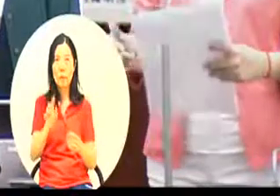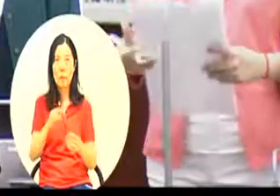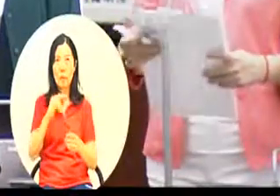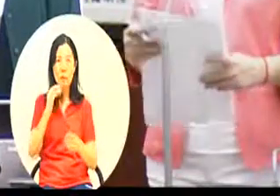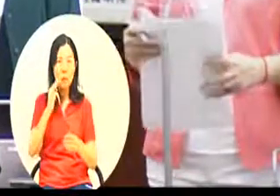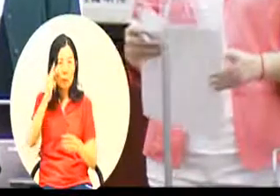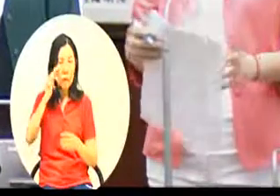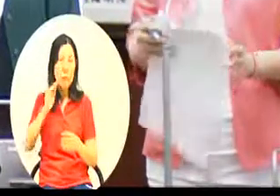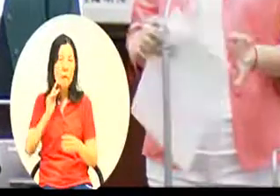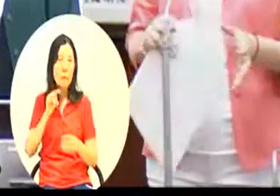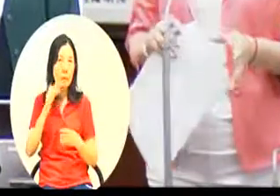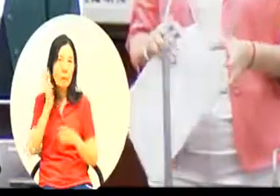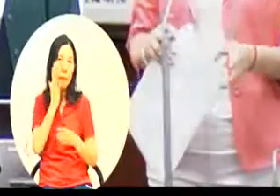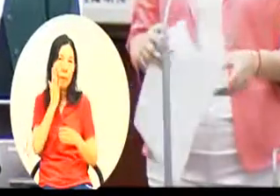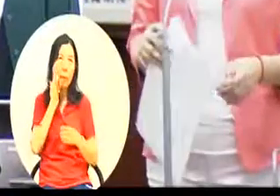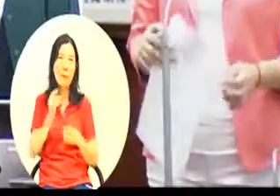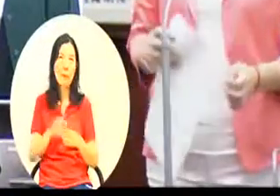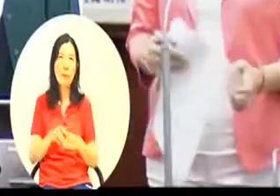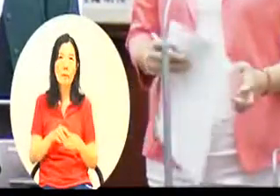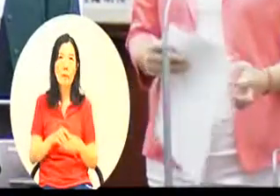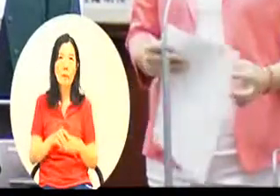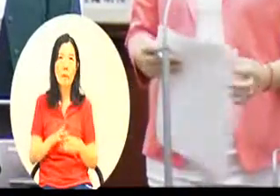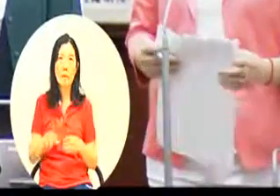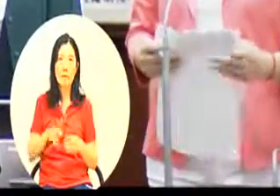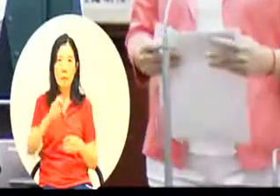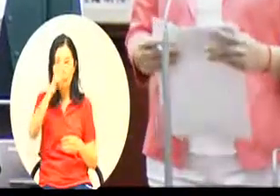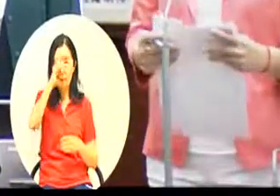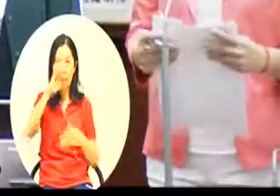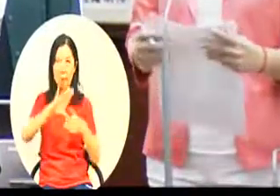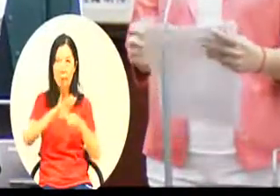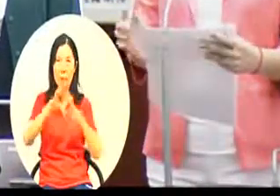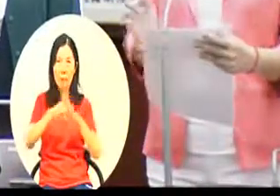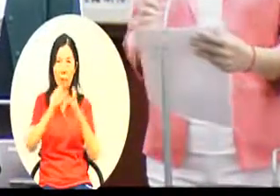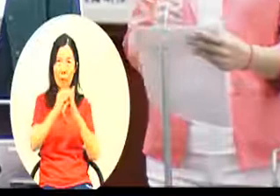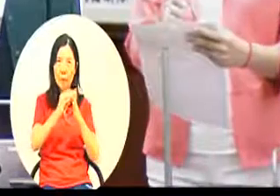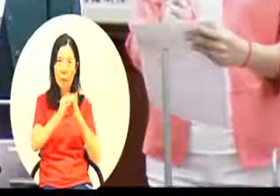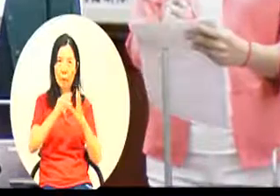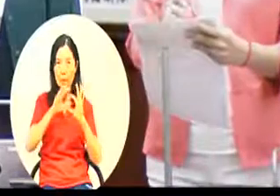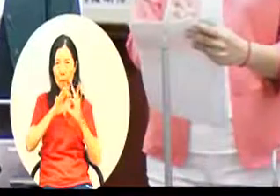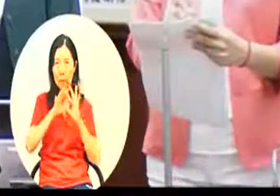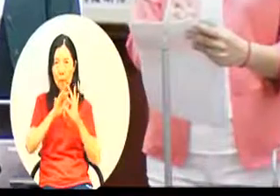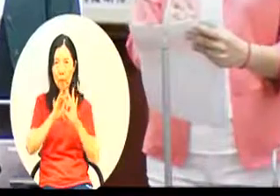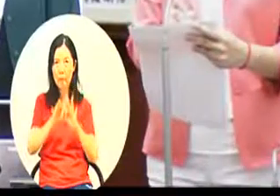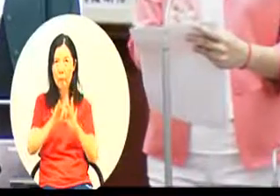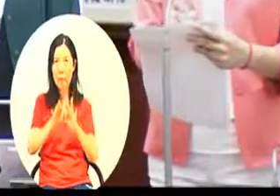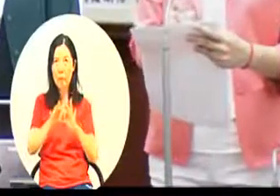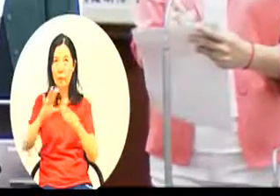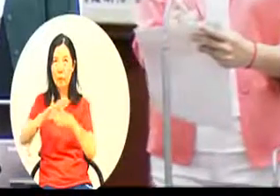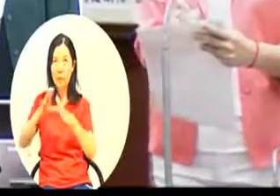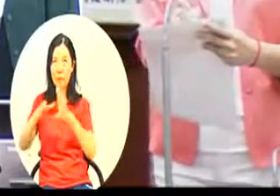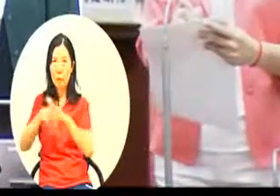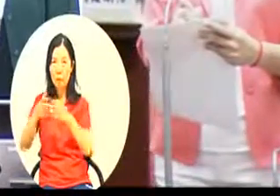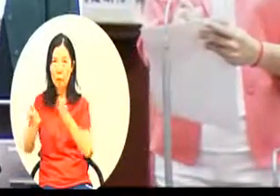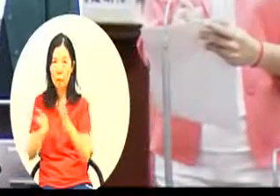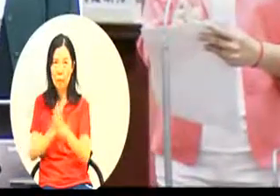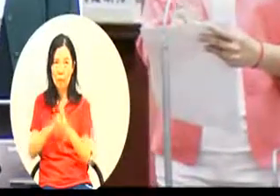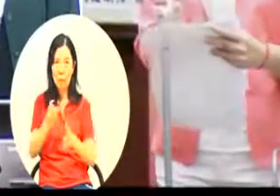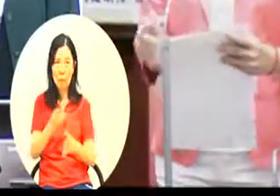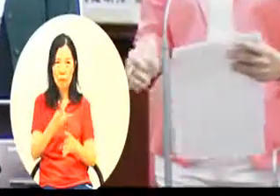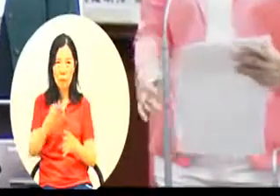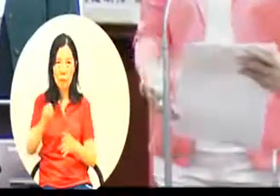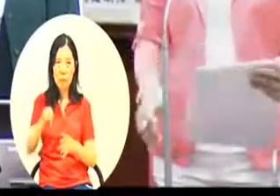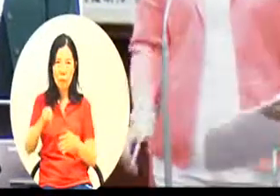贵，但是我会觉得希望我们的文化局持续在跟文化部针对这个部